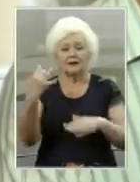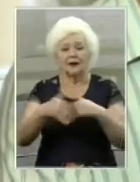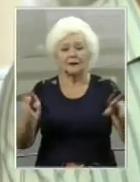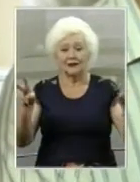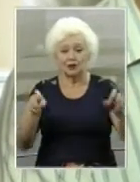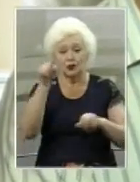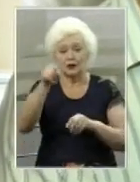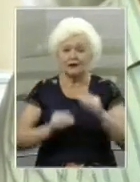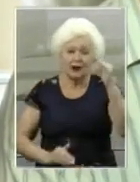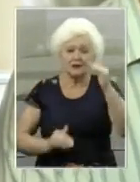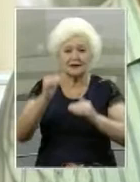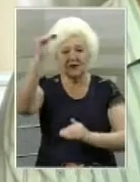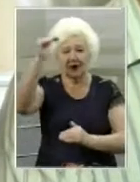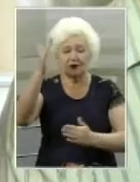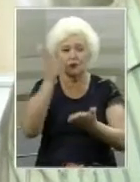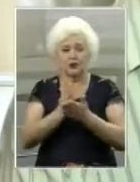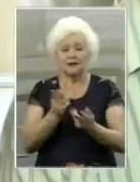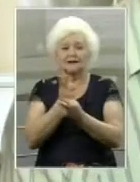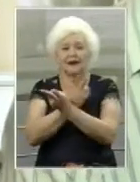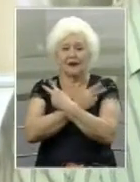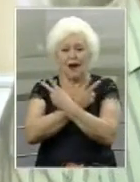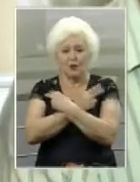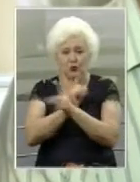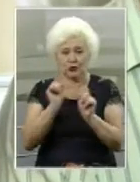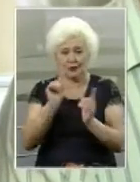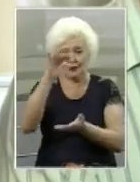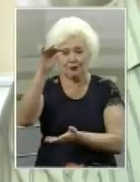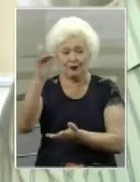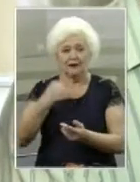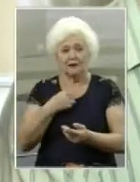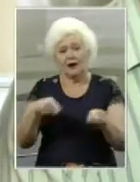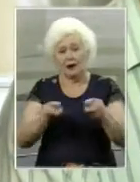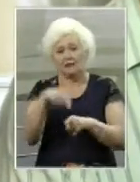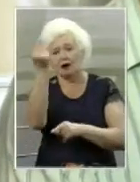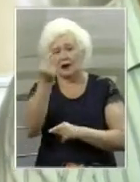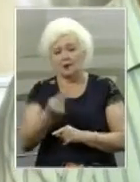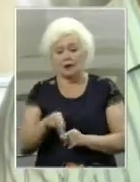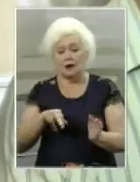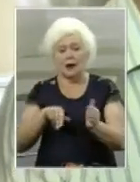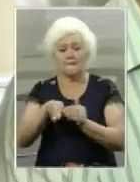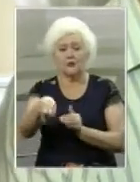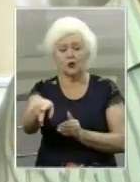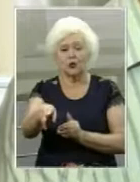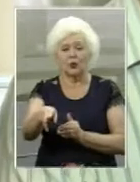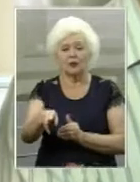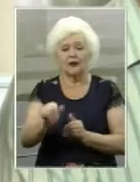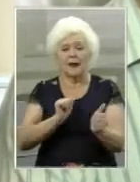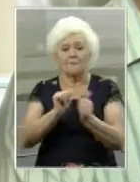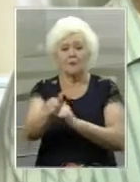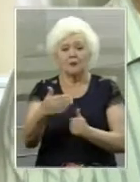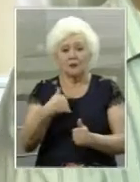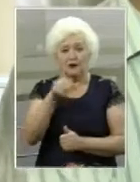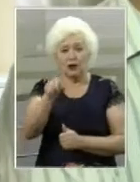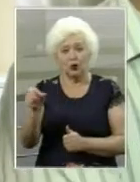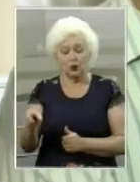там зверху є такі амурчики. І я їх так малюю, а проходять мимо мене